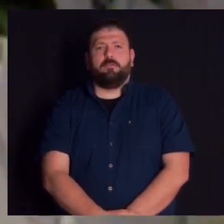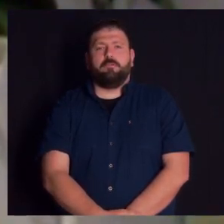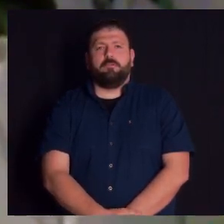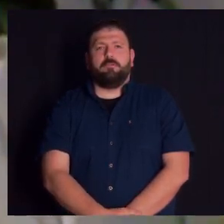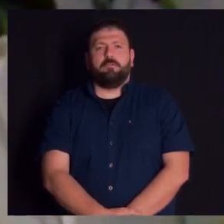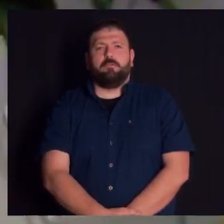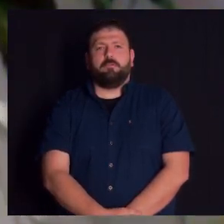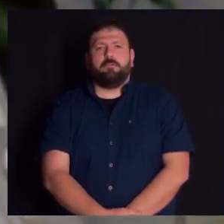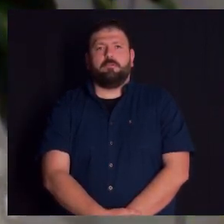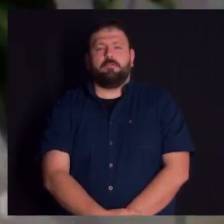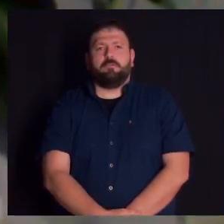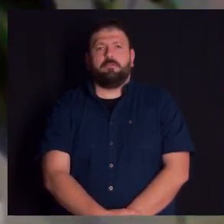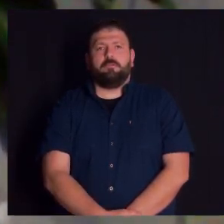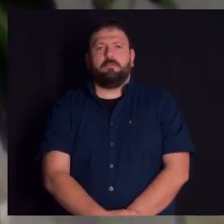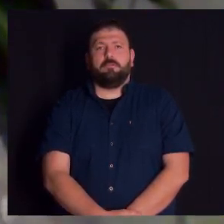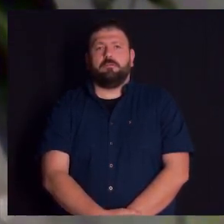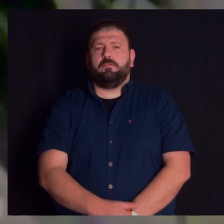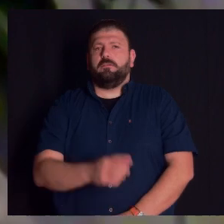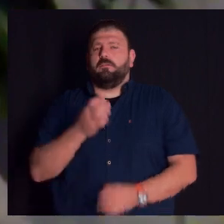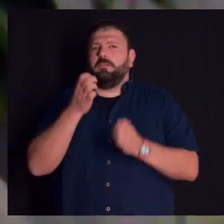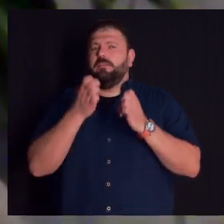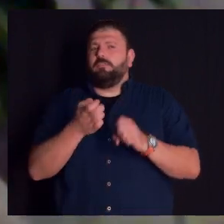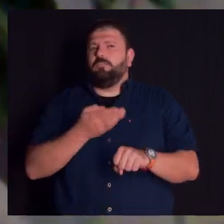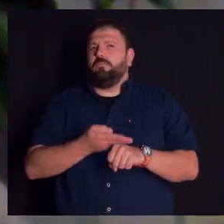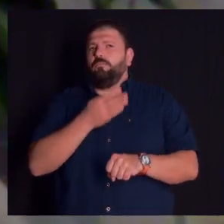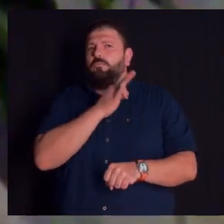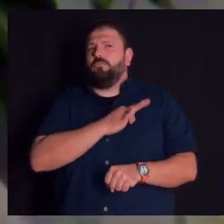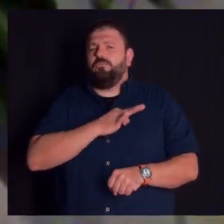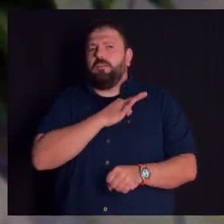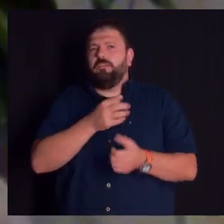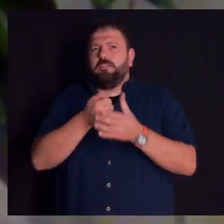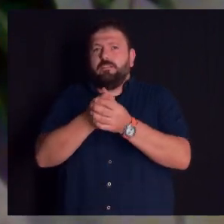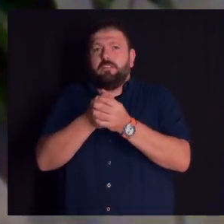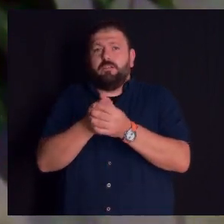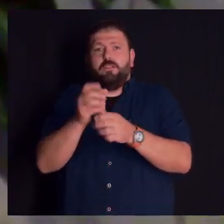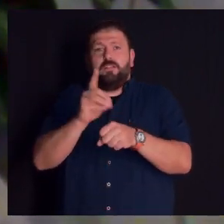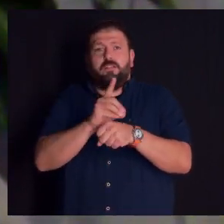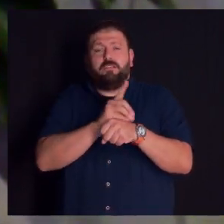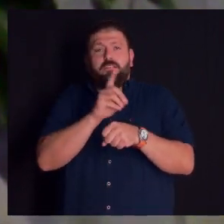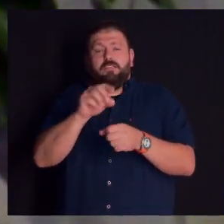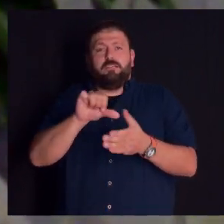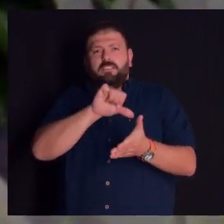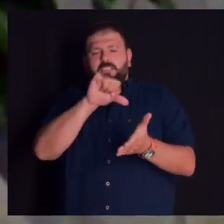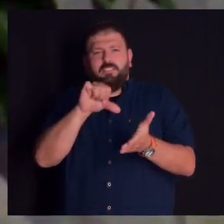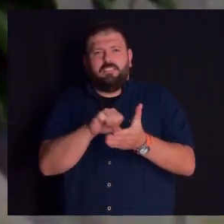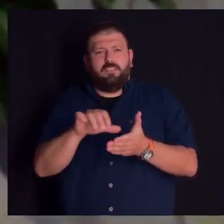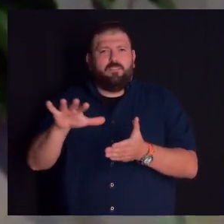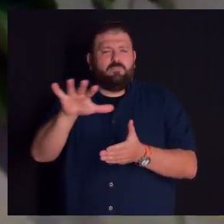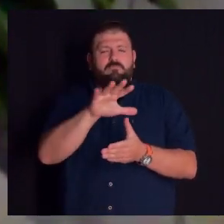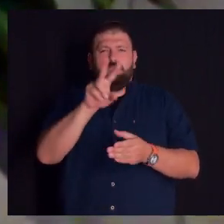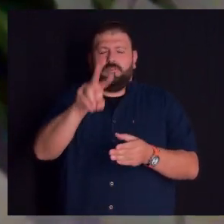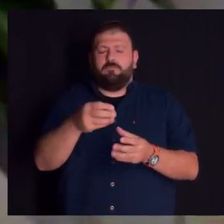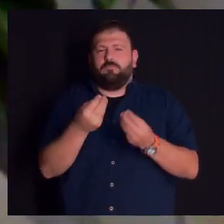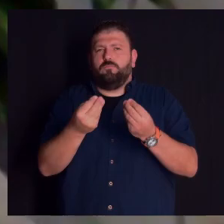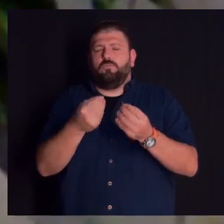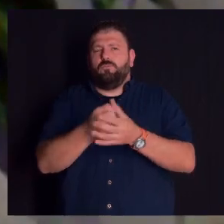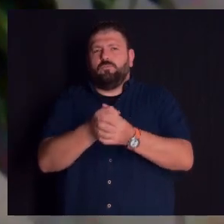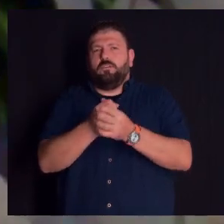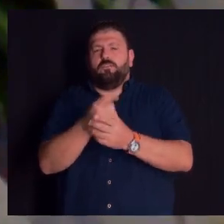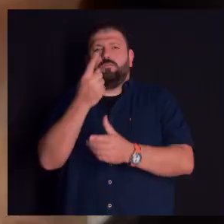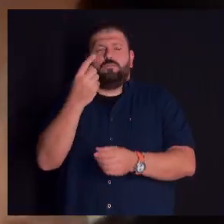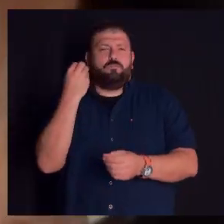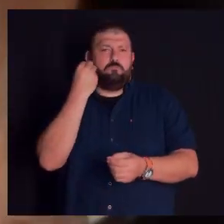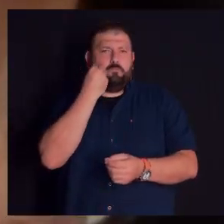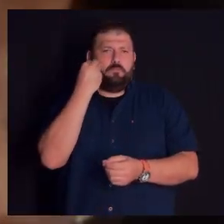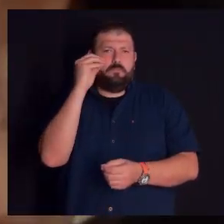и теплый поцелуй. Estoy muy feliz I'm de very saludarlos happy desde to el say centro de hello from the Siberia. center of Muchos saludos Siberia. y un I'm beso. say hi and I